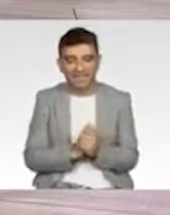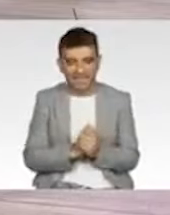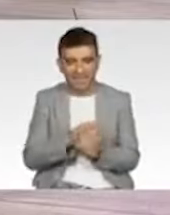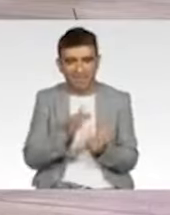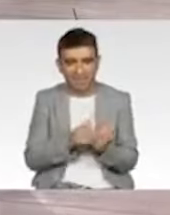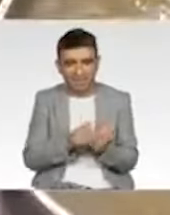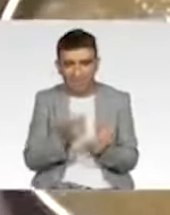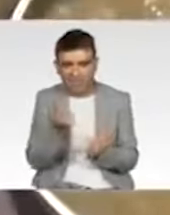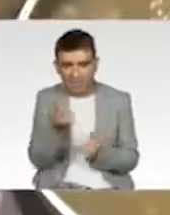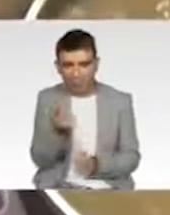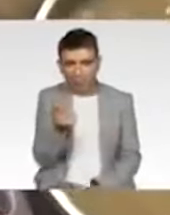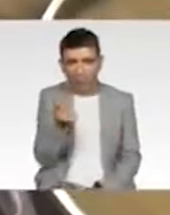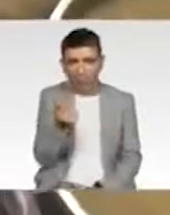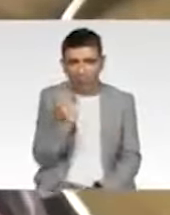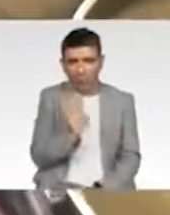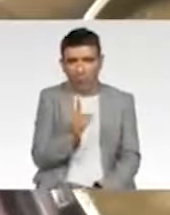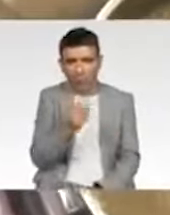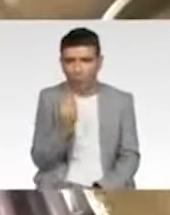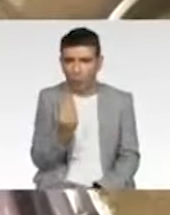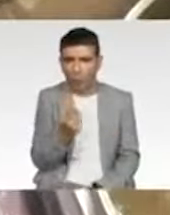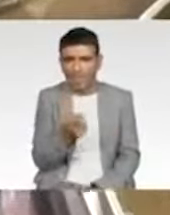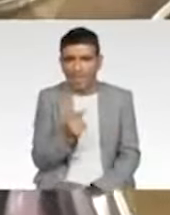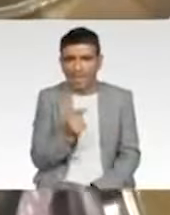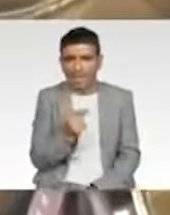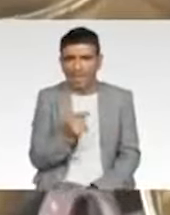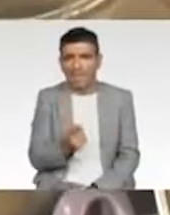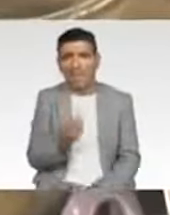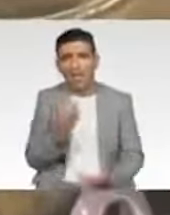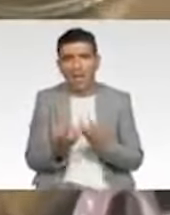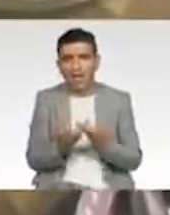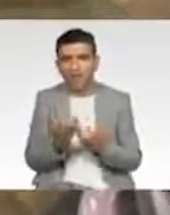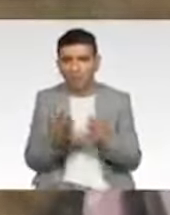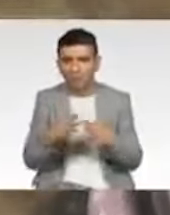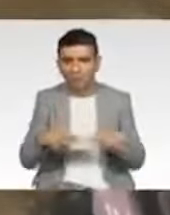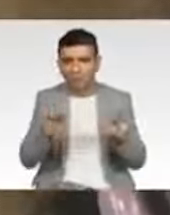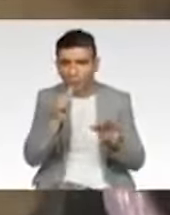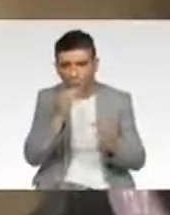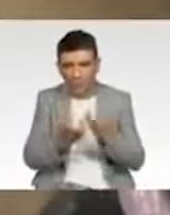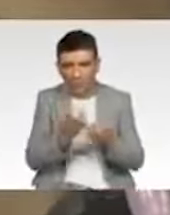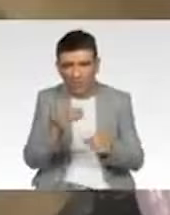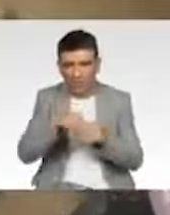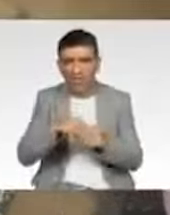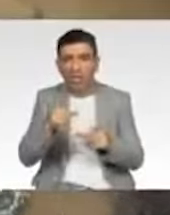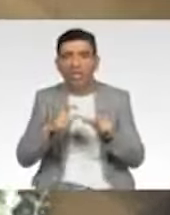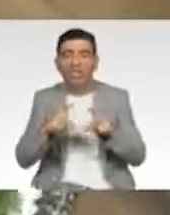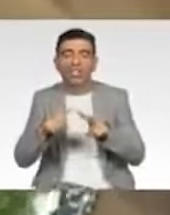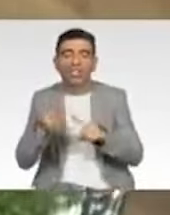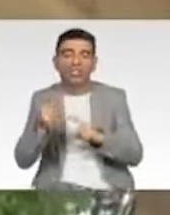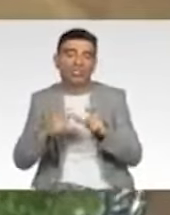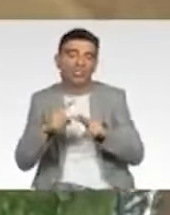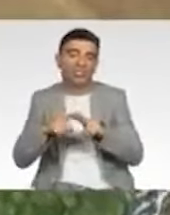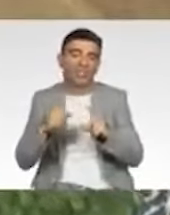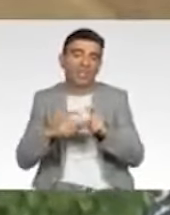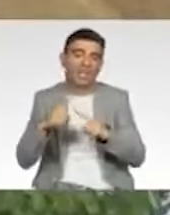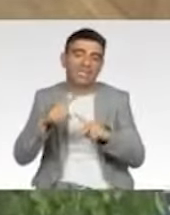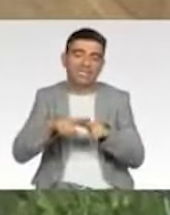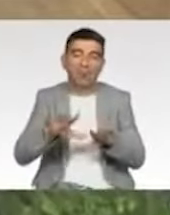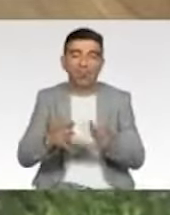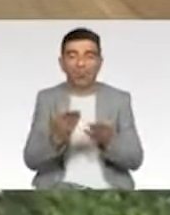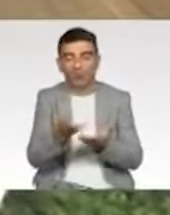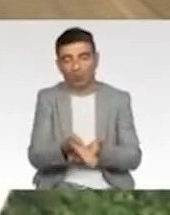pirinçleri biraz daha diri duruyor, daha güzel. Pirinçler evet. Haşlanınca yapısındaki nişastanın kompleksliği bozuluyor.